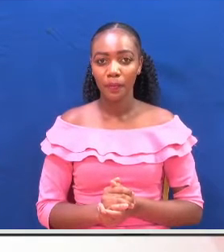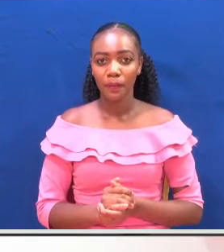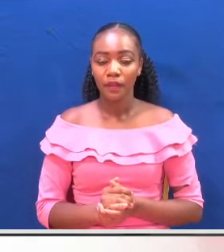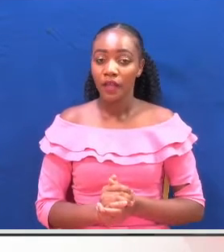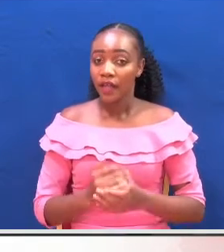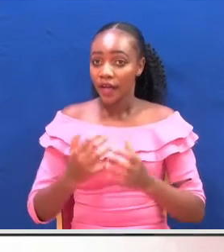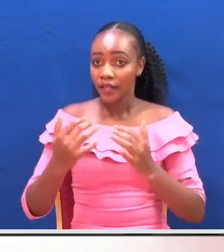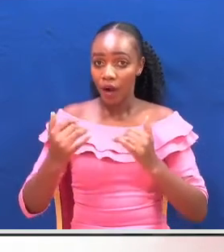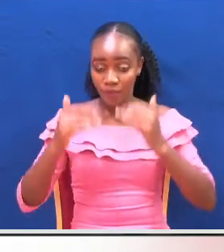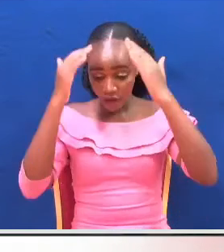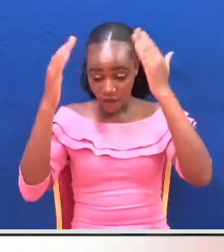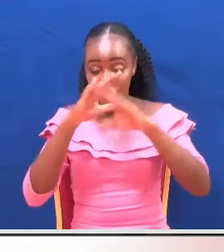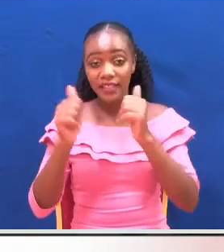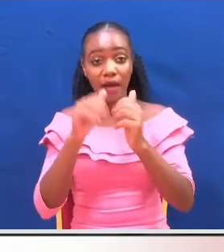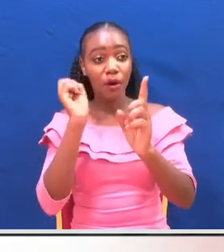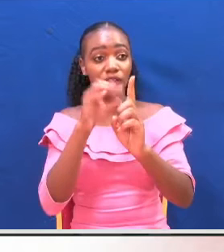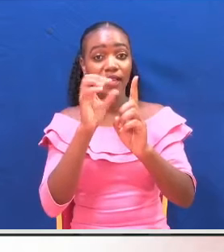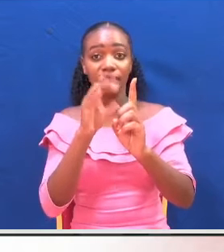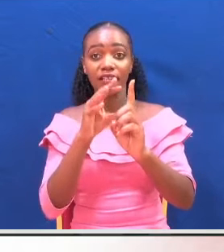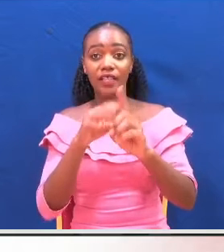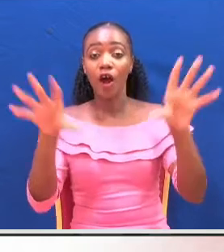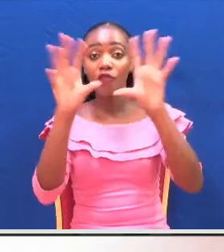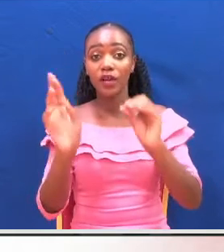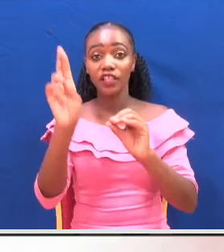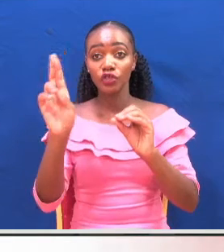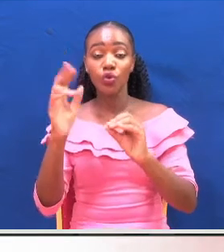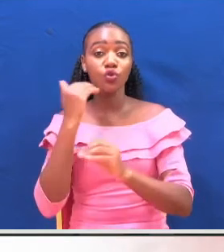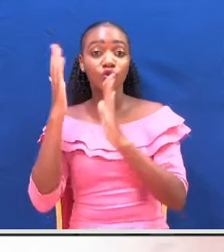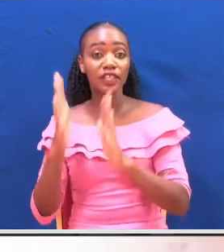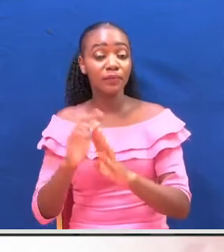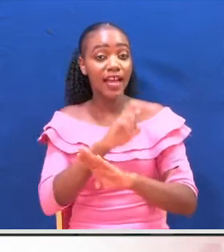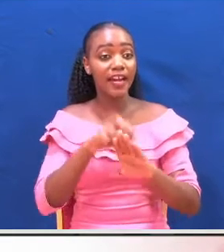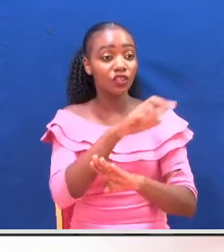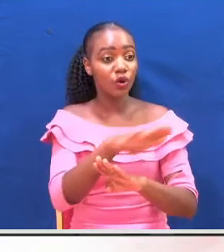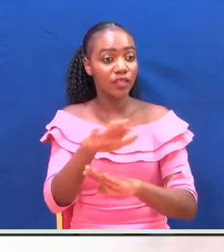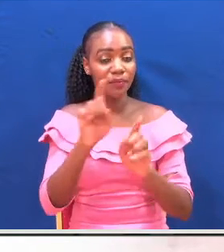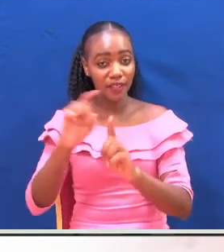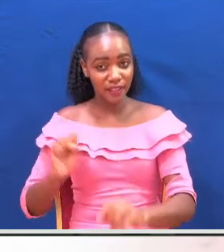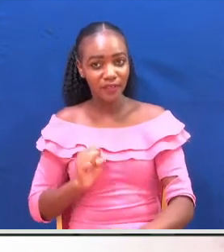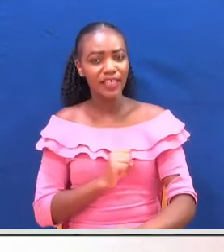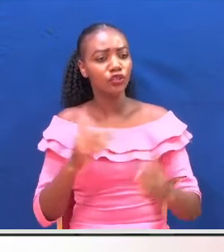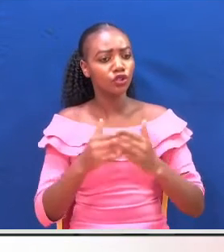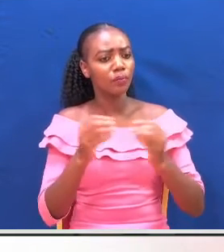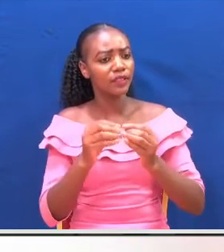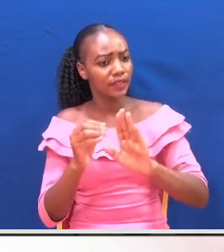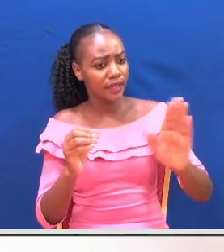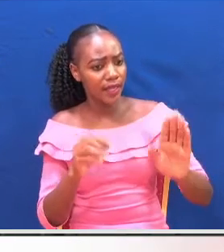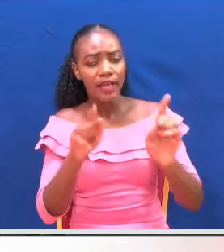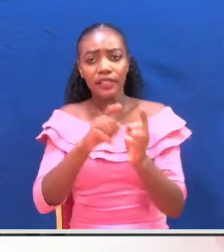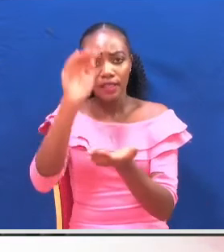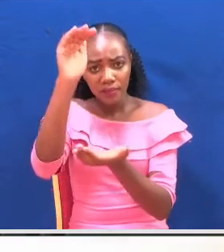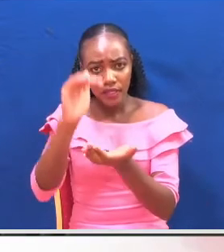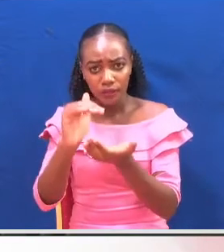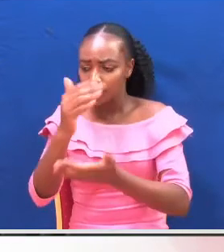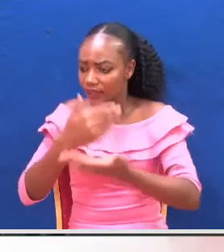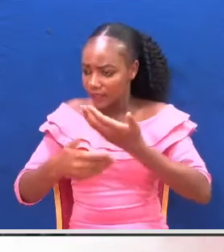Kufuatia ushauri wa Rais Uhuru Kenyatta kwa maspika wa bunge la kitaifa na lile la seneti kusitisha vikao vyao ili kupunguza mtagusano kati